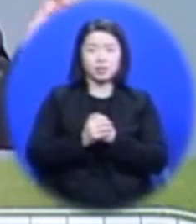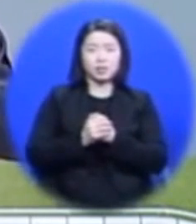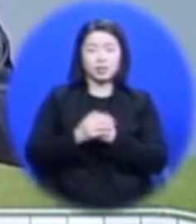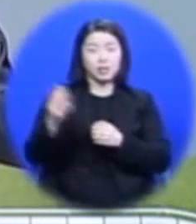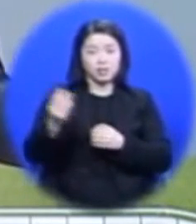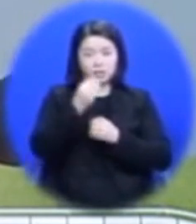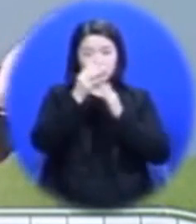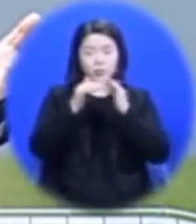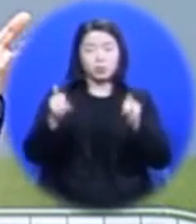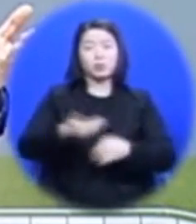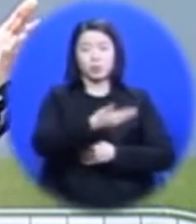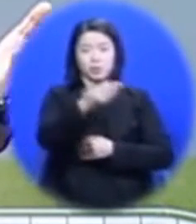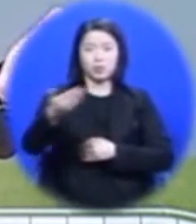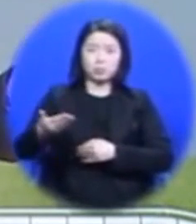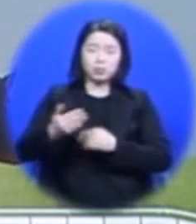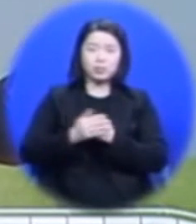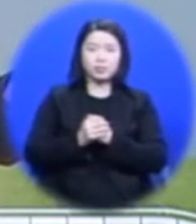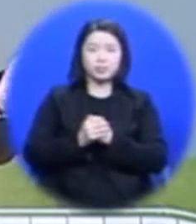성도 여러분,